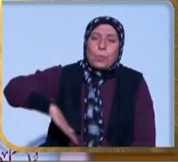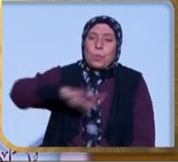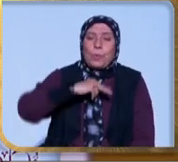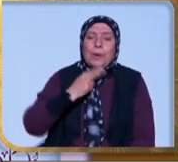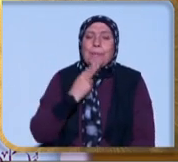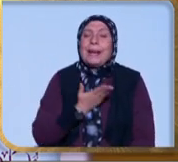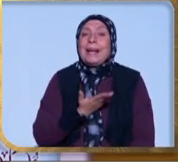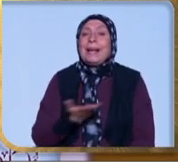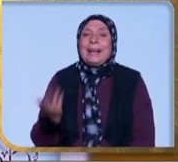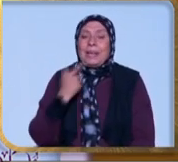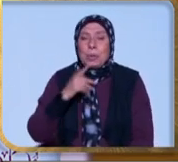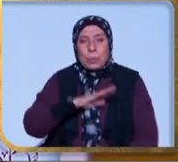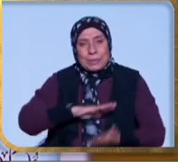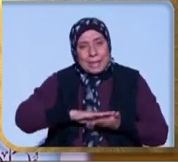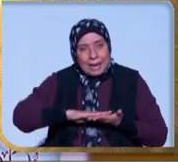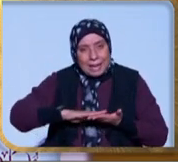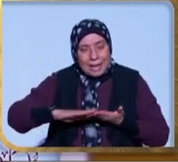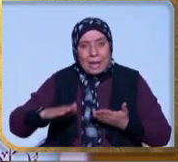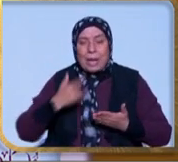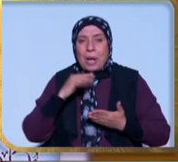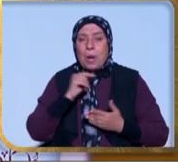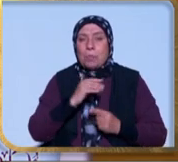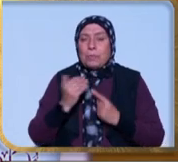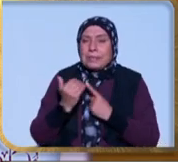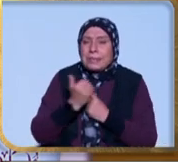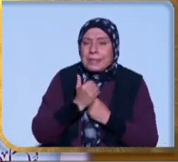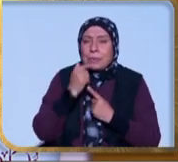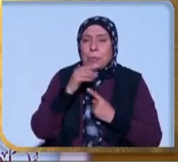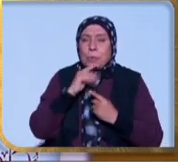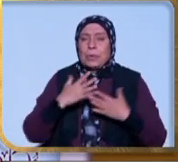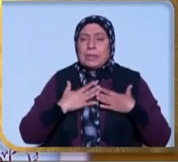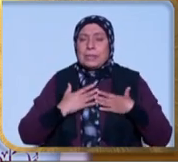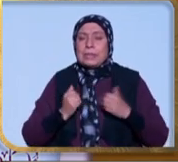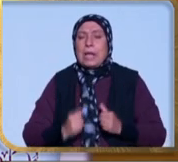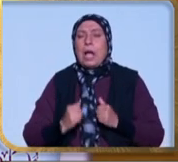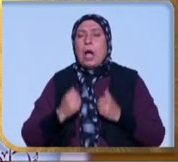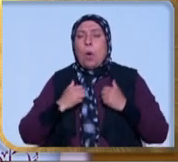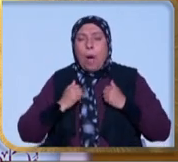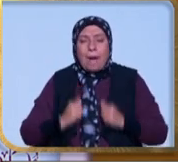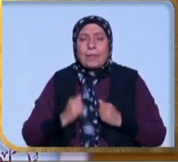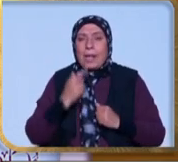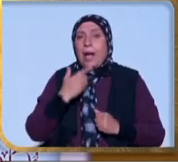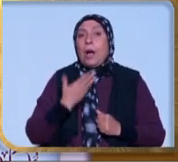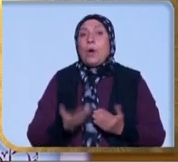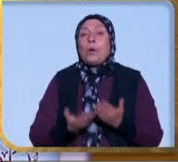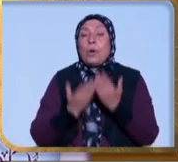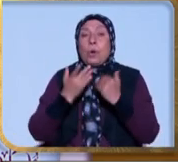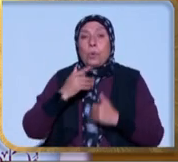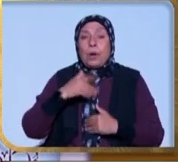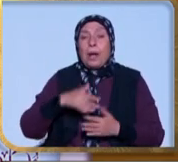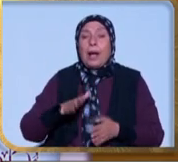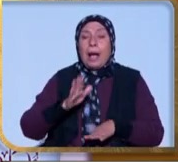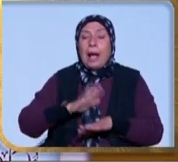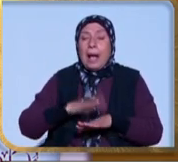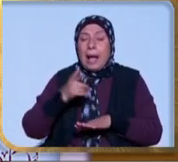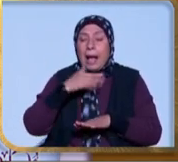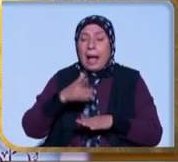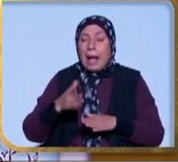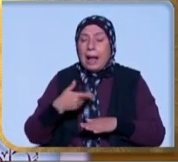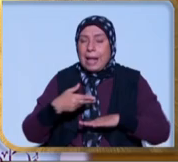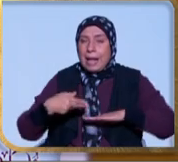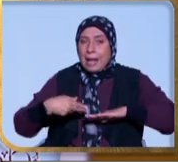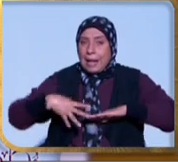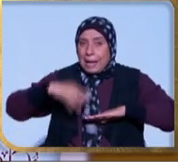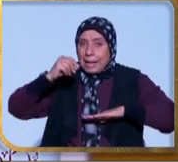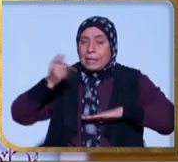وسلام وستر وصحة وعافية، وسلام الله على سيدنا عيسى وستنا مريم